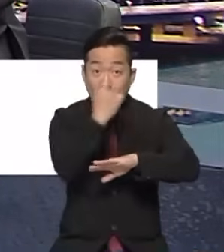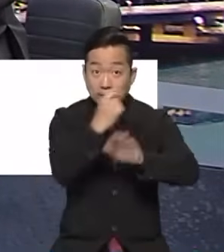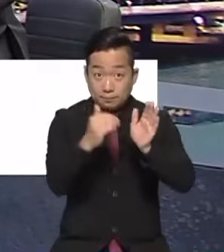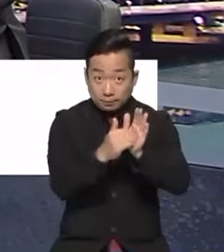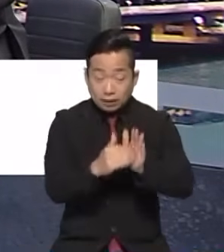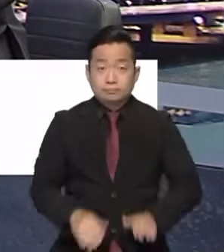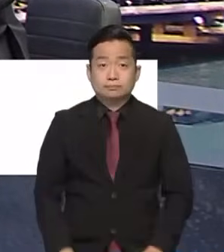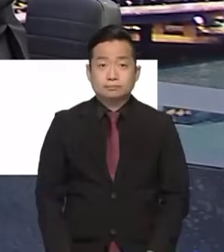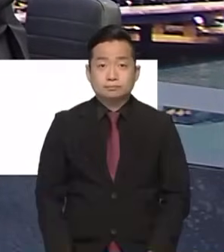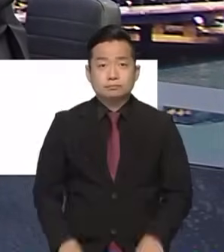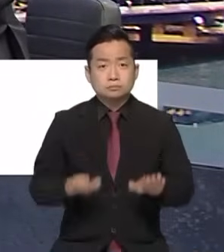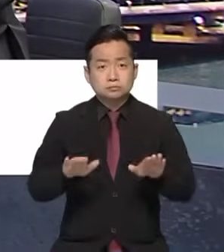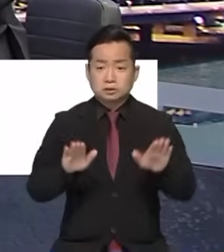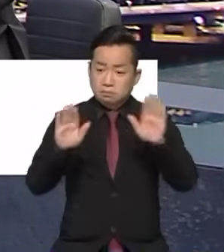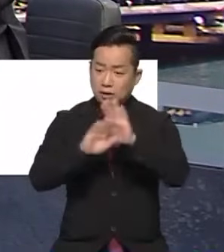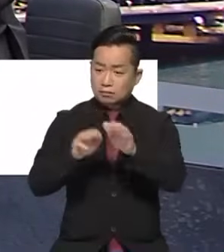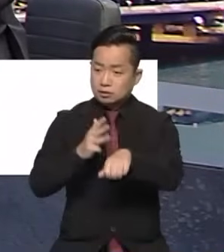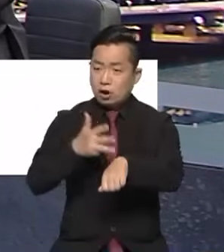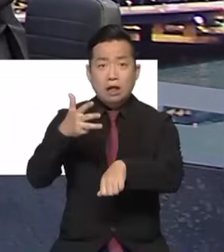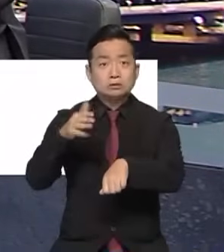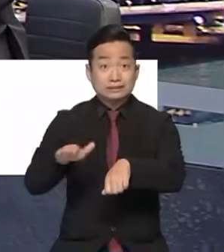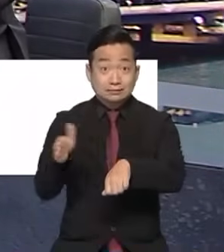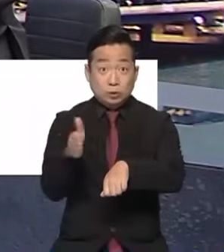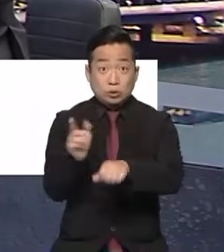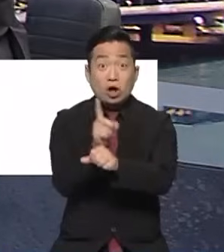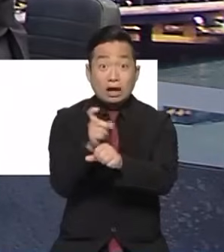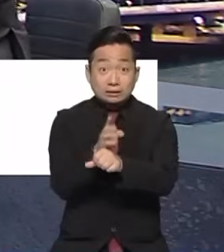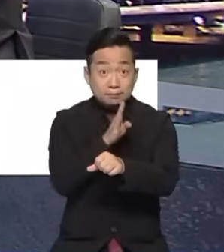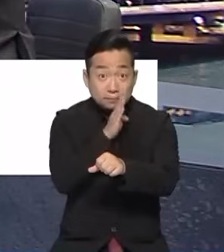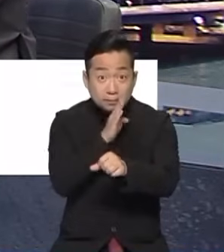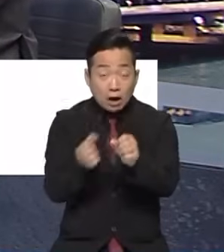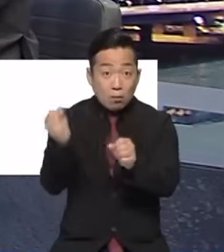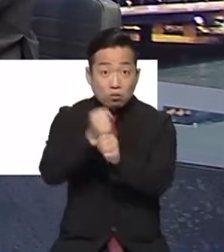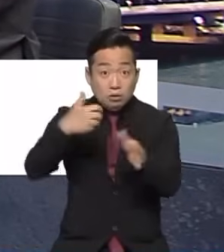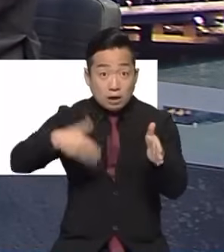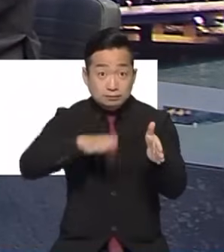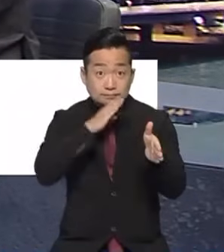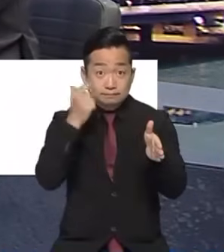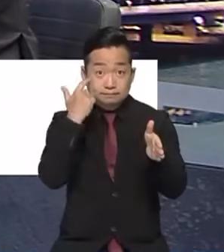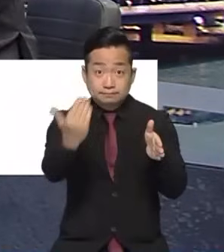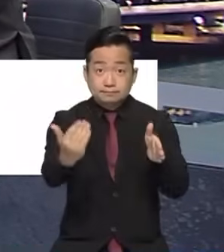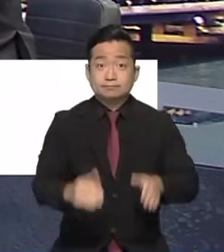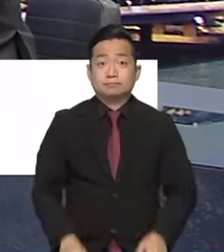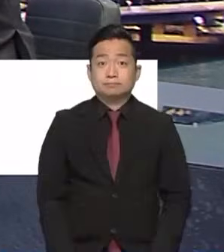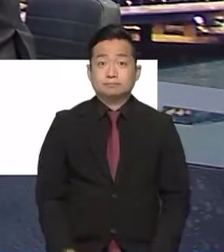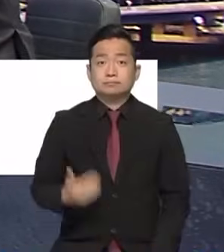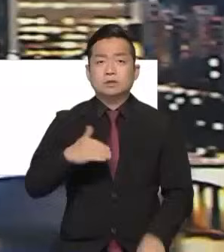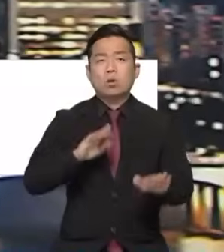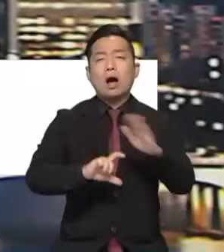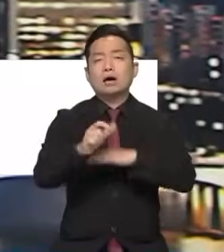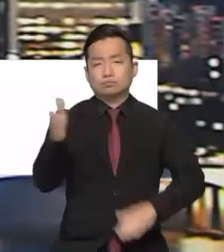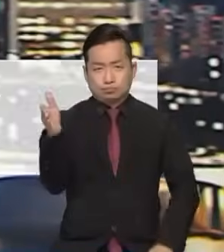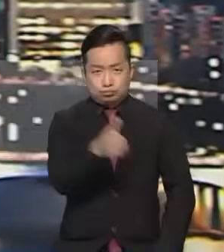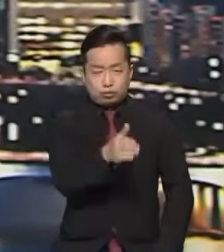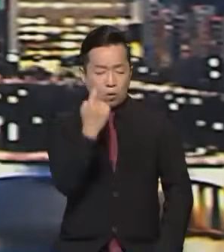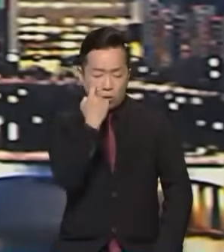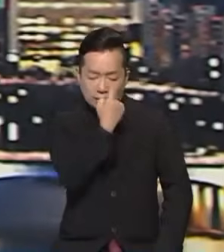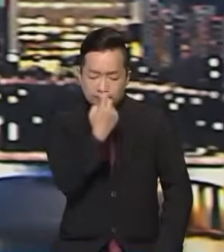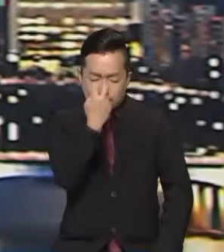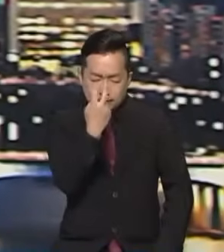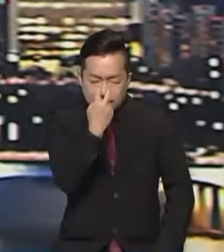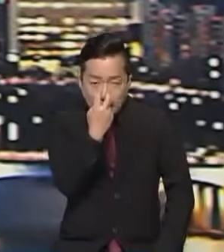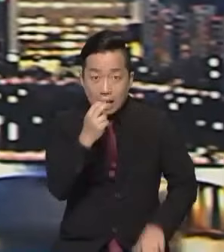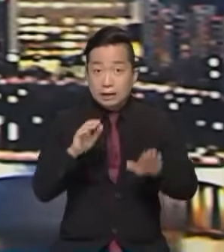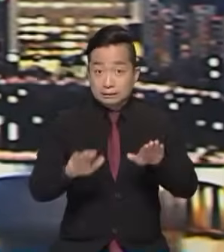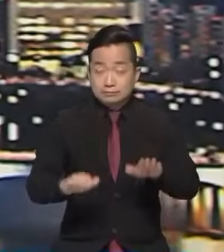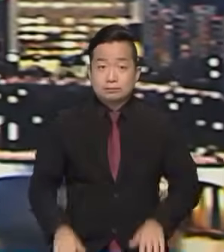확인했으니까 이제 지금 밤 8시면 거의 11시간 정도 된 건데 아직 복구가 안 된 겁니까? 제가 오늘 아침부터 계속 확인을 하고 있습니다. 네.